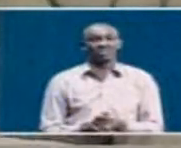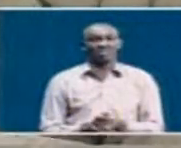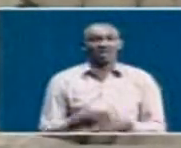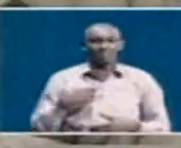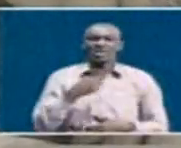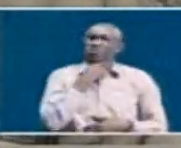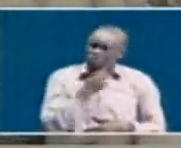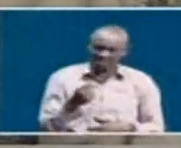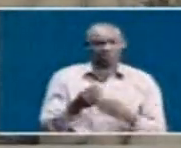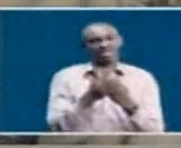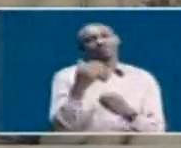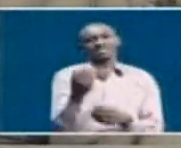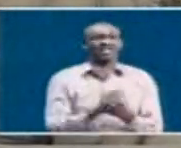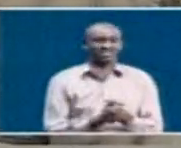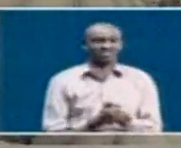Nataka kichwa ya mtu tayari kwa.